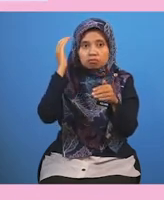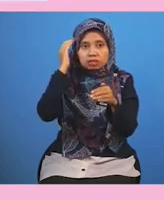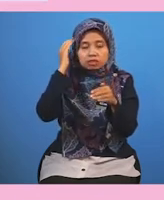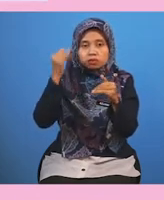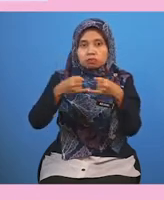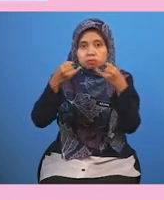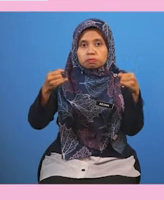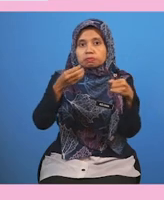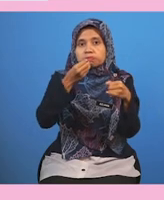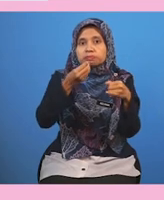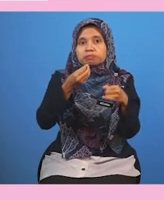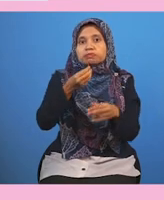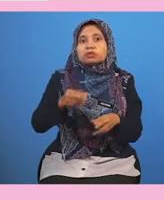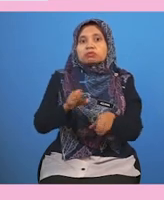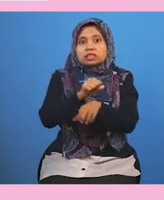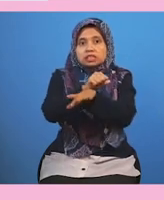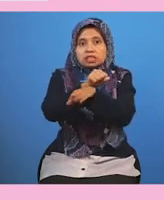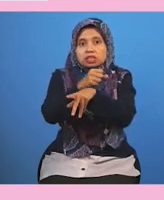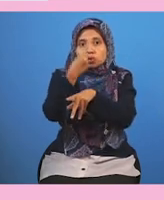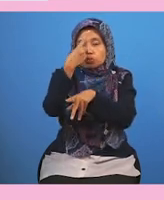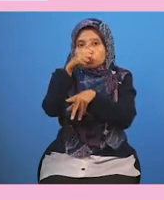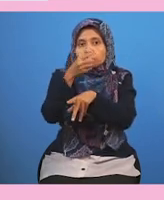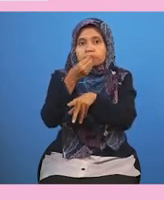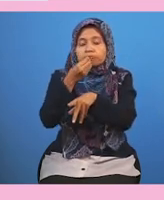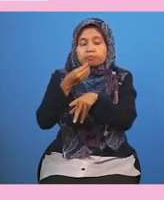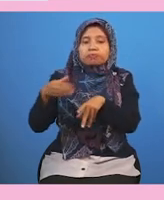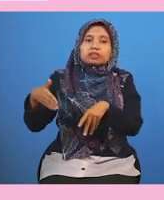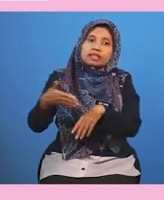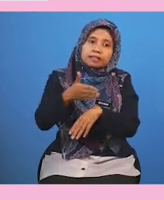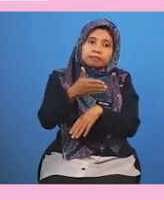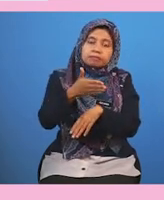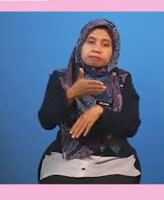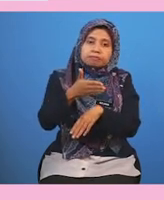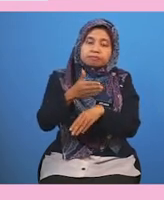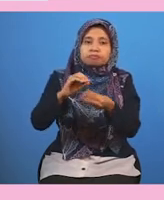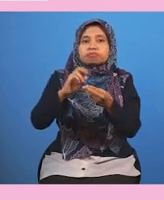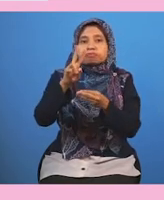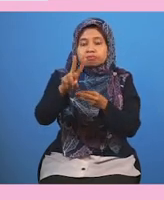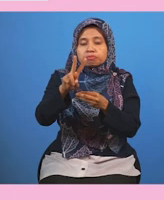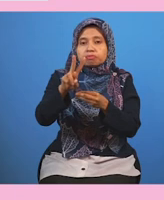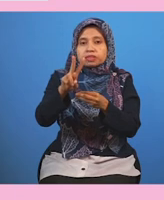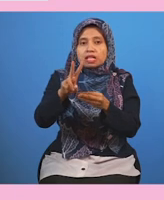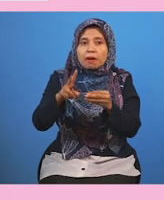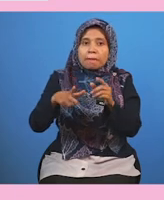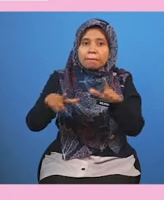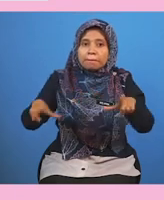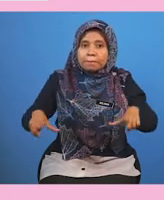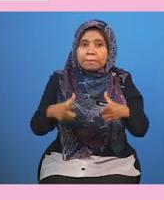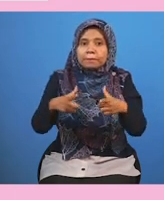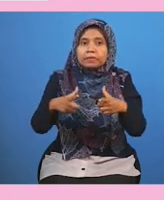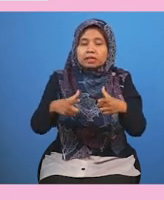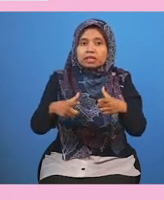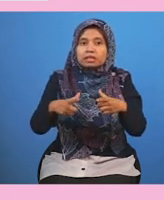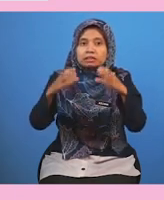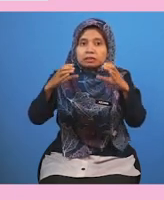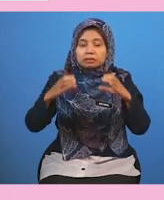mengetahui jenis-jenis makanan hidup serangga untuk makanan ternakan. Kedua, melaksanakan